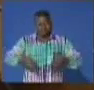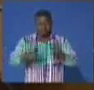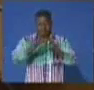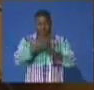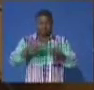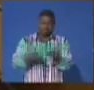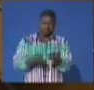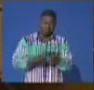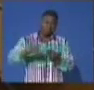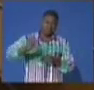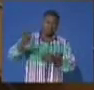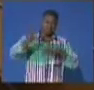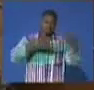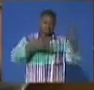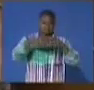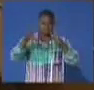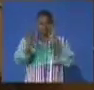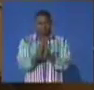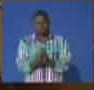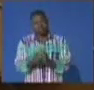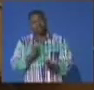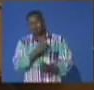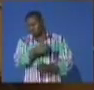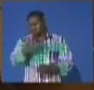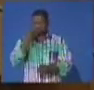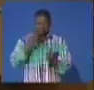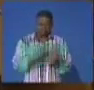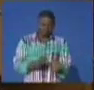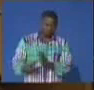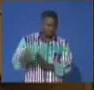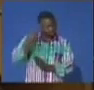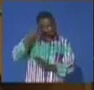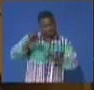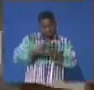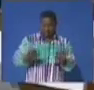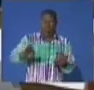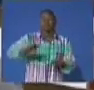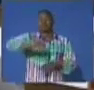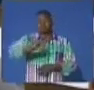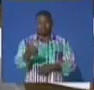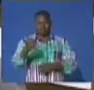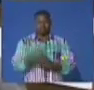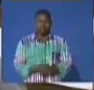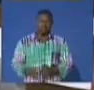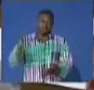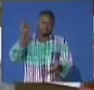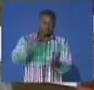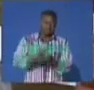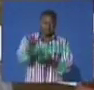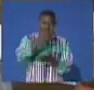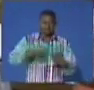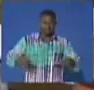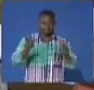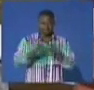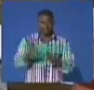des ouvrages. Et nous nous apprêtons à en inaugurer d'autres. Cette session parlementaire a